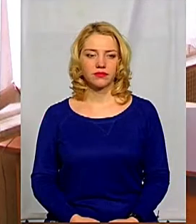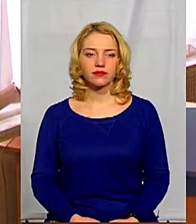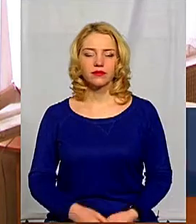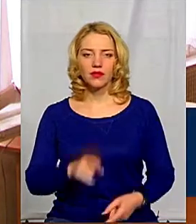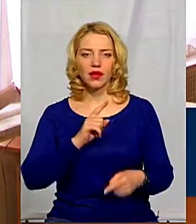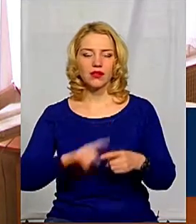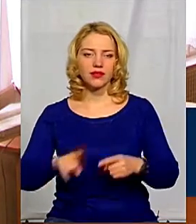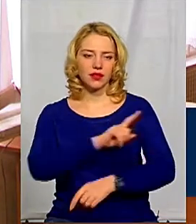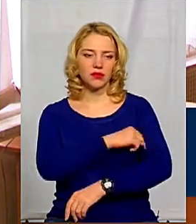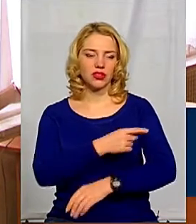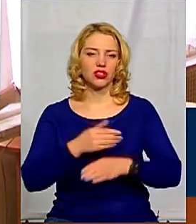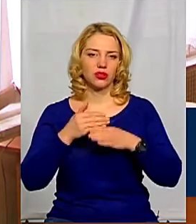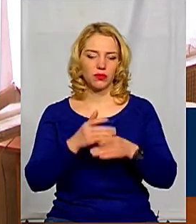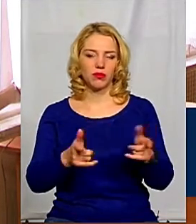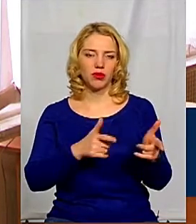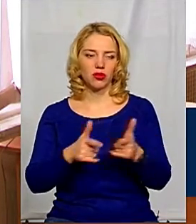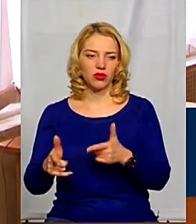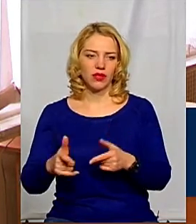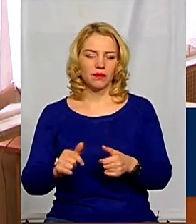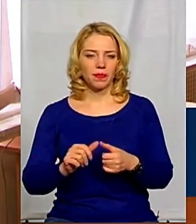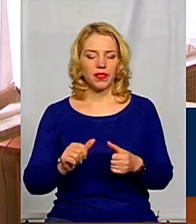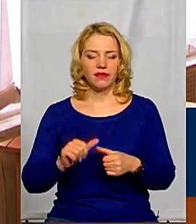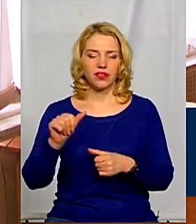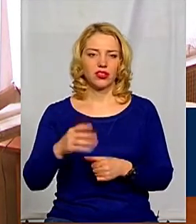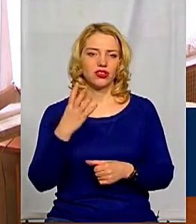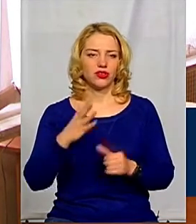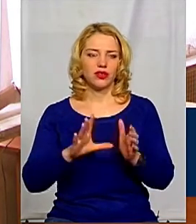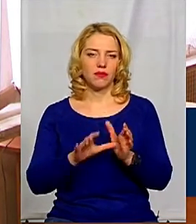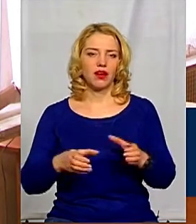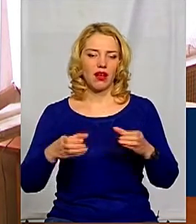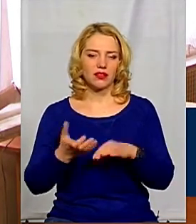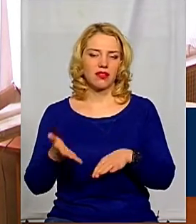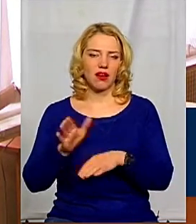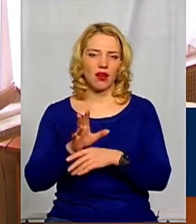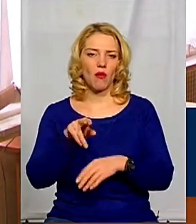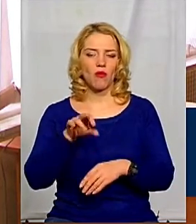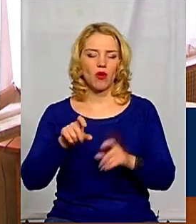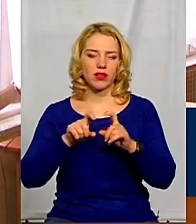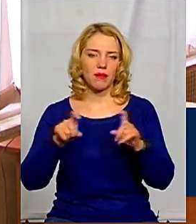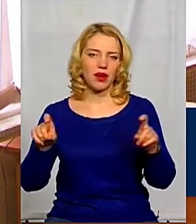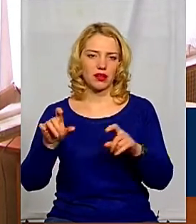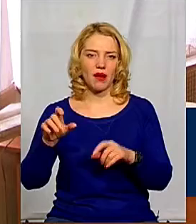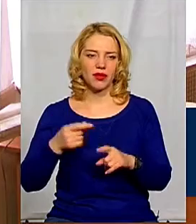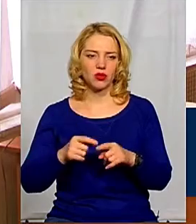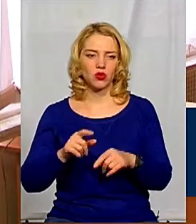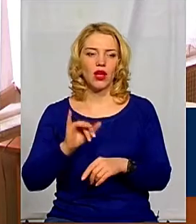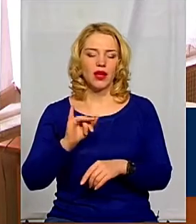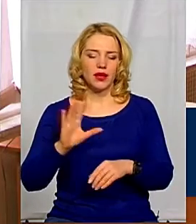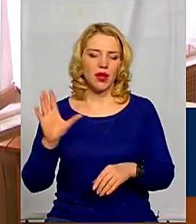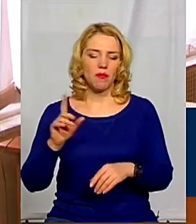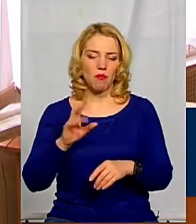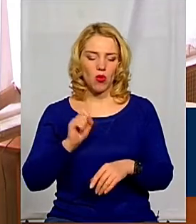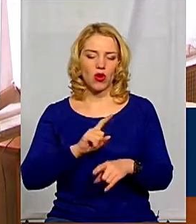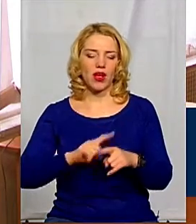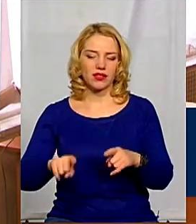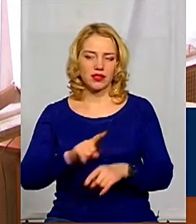Екстрена медична допомога підготовлена, виділено 4 бригади наказом по департаменту і по самій екстреній медичній допомозі,